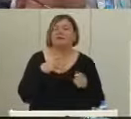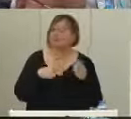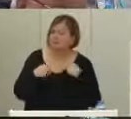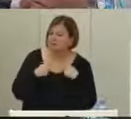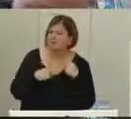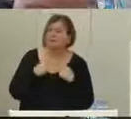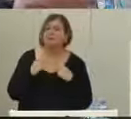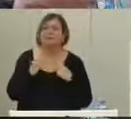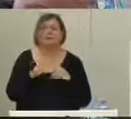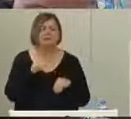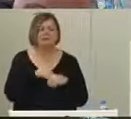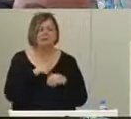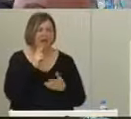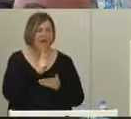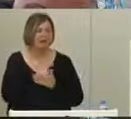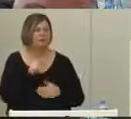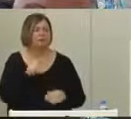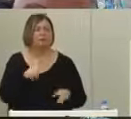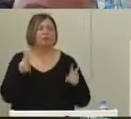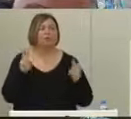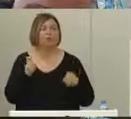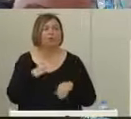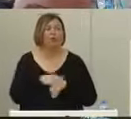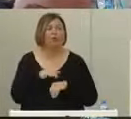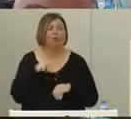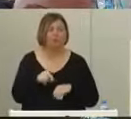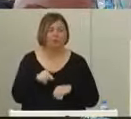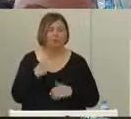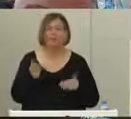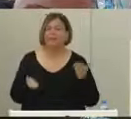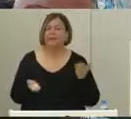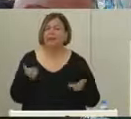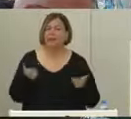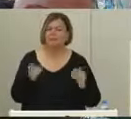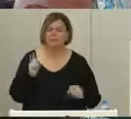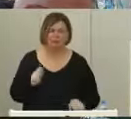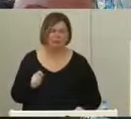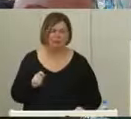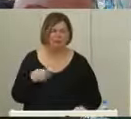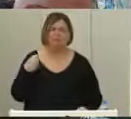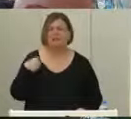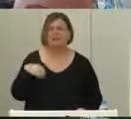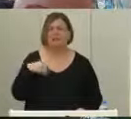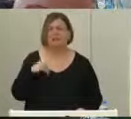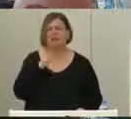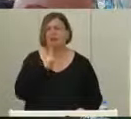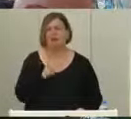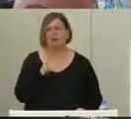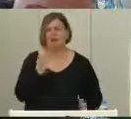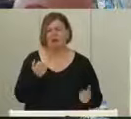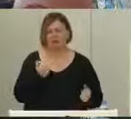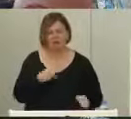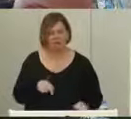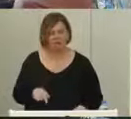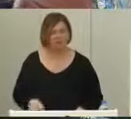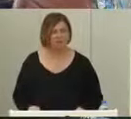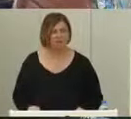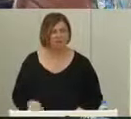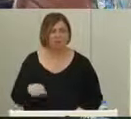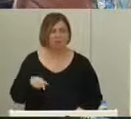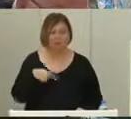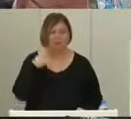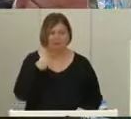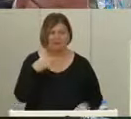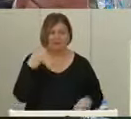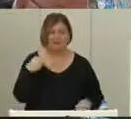tahsis edilip edilmeyeceği. Bu konuda da komisyonlarımız bir değerlendirme yaptılar ve satışı yönünde bir karar aldılar.